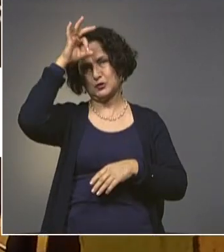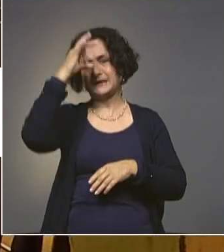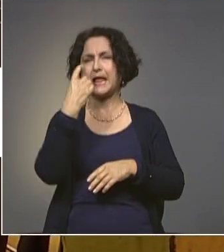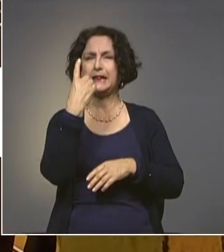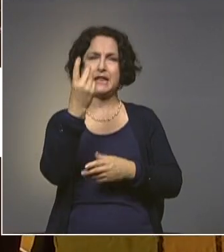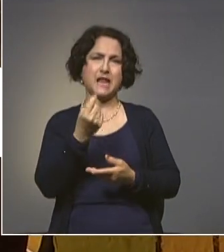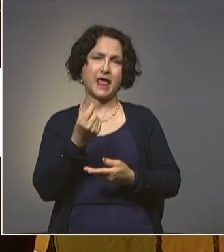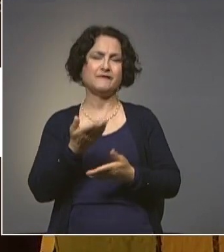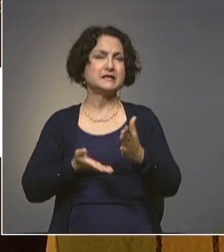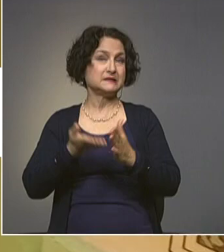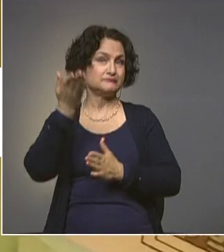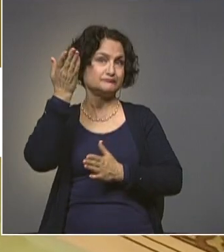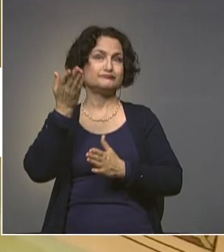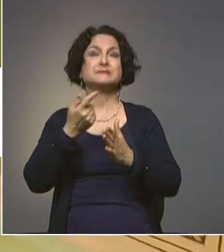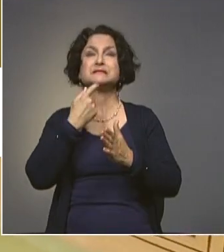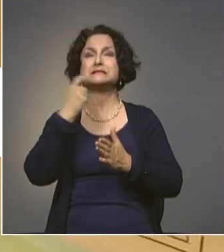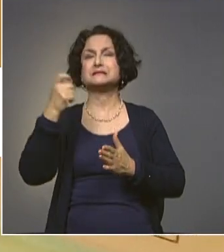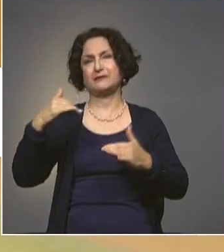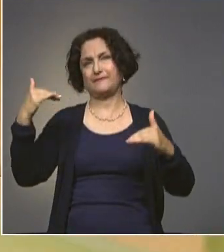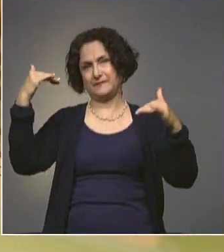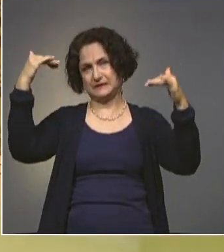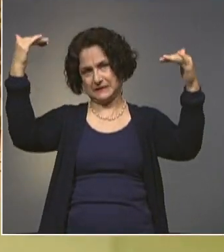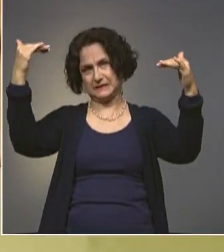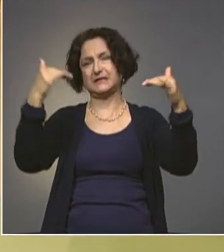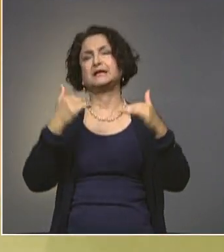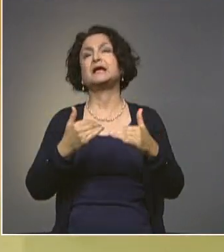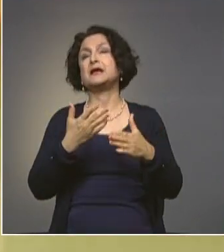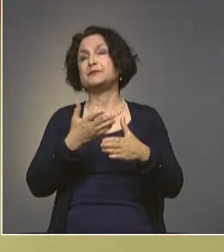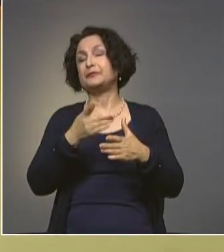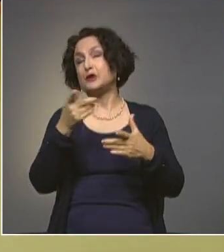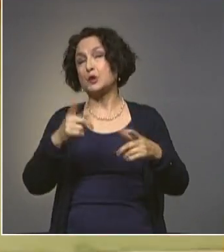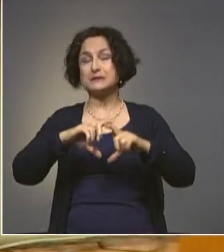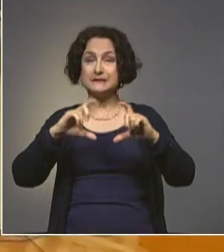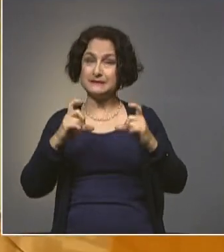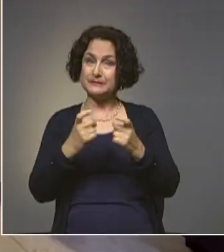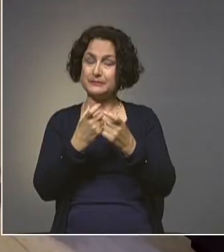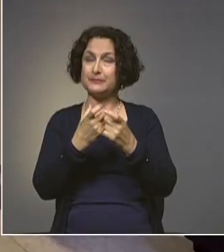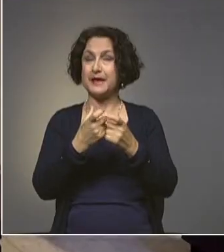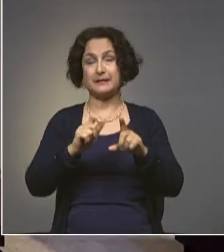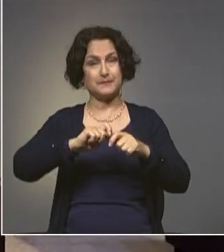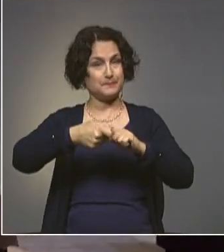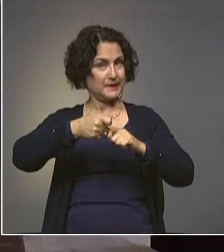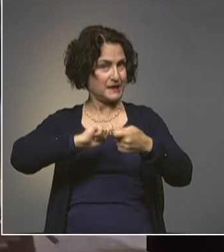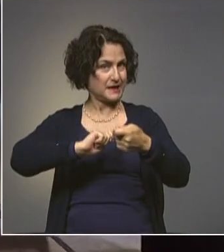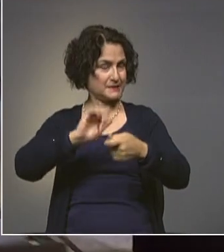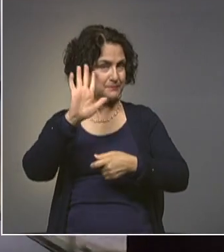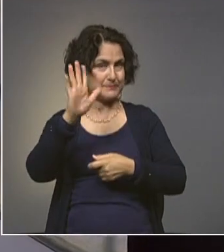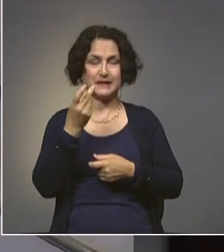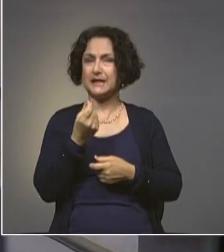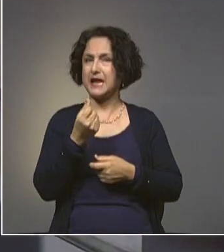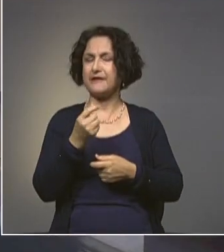за възрастните – от 3 на 4 лева. Вече ще има и семеен билет, който струва 5 лева. Няма промяна на цените